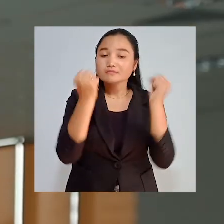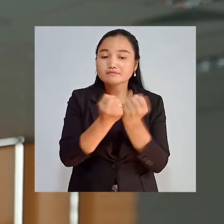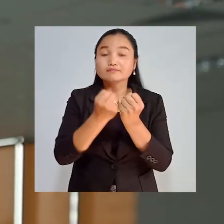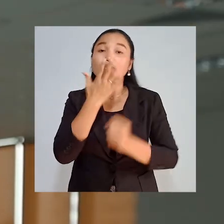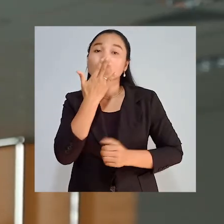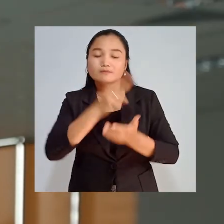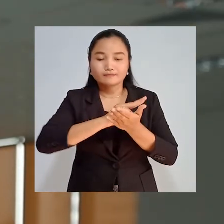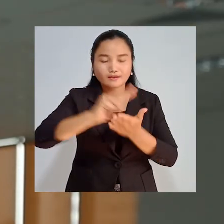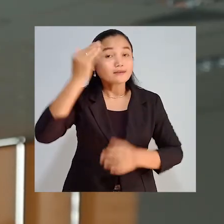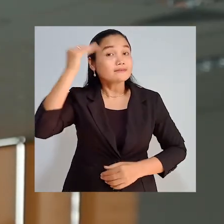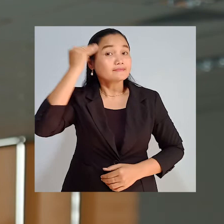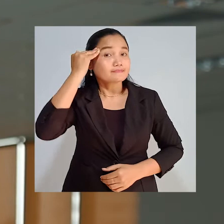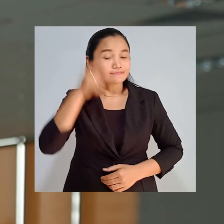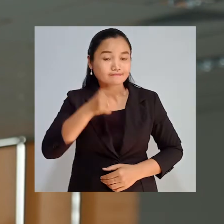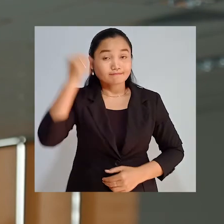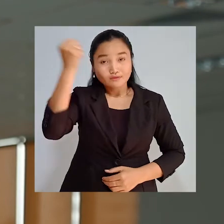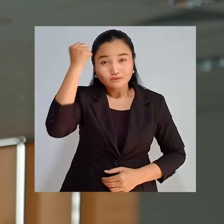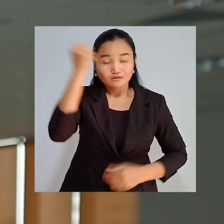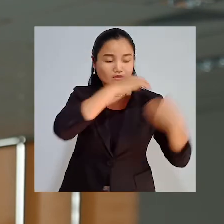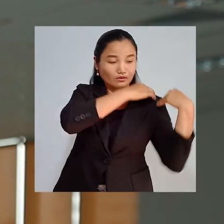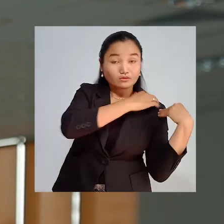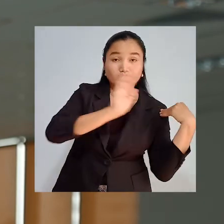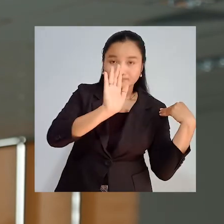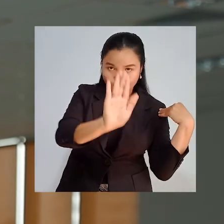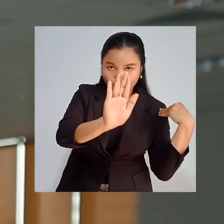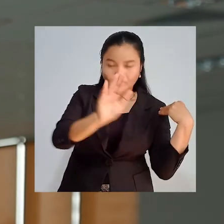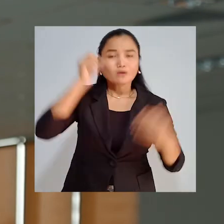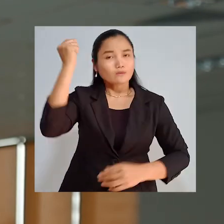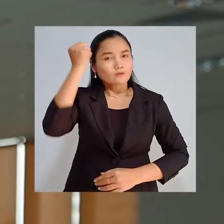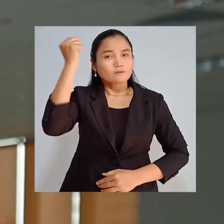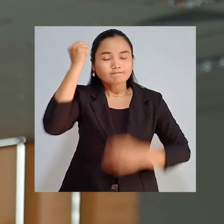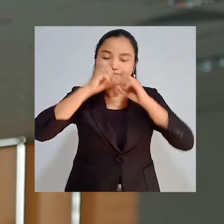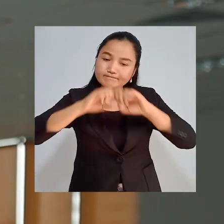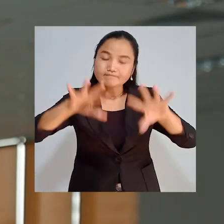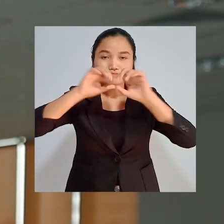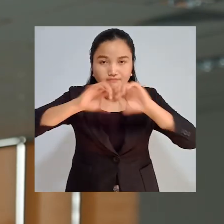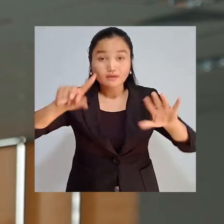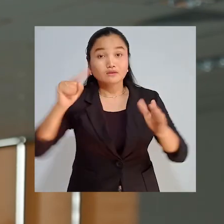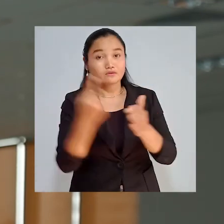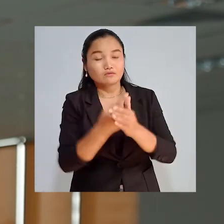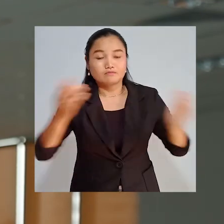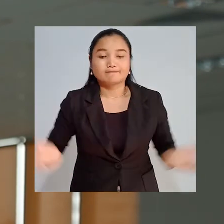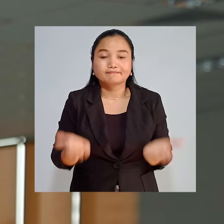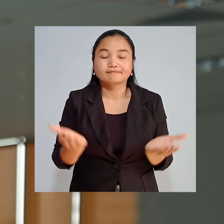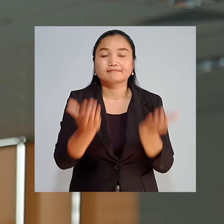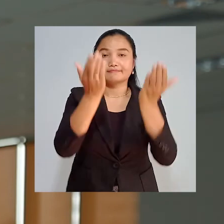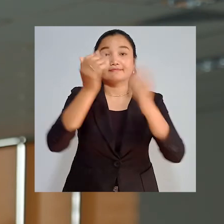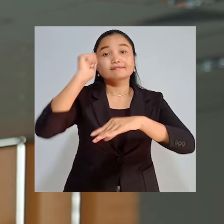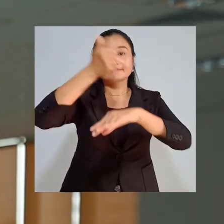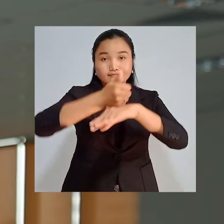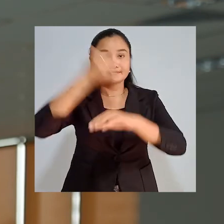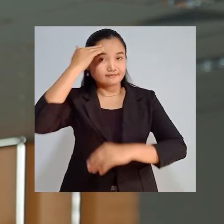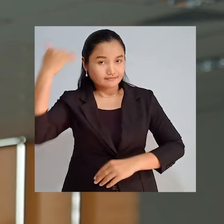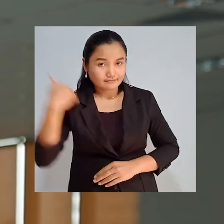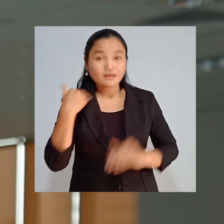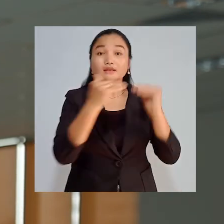Aid សង្ឃឹមថាយុទ្ធនាការទូរនីតិគាត់ Her Role Campaignនឹងបានចូលរួមចំណែកនៅក្នុងការលើកស្ទួយភាពជា